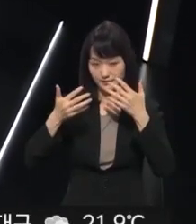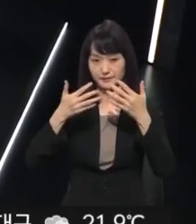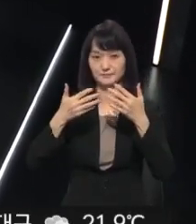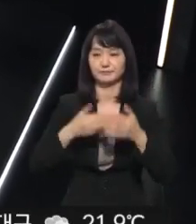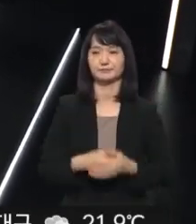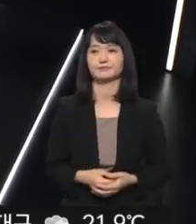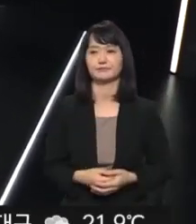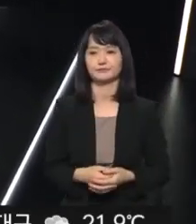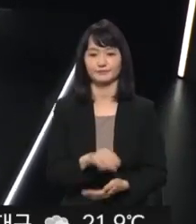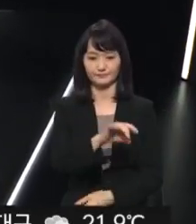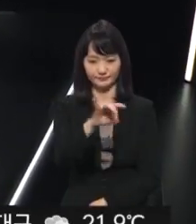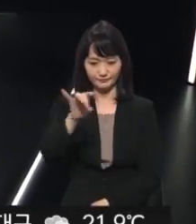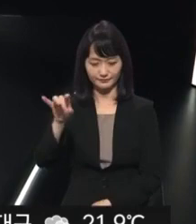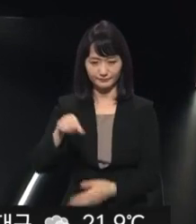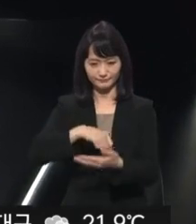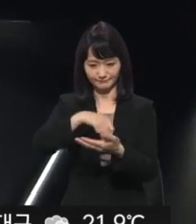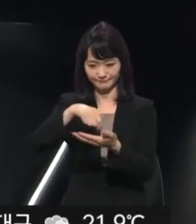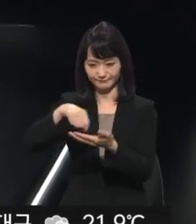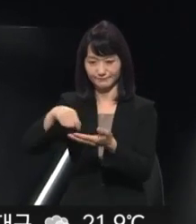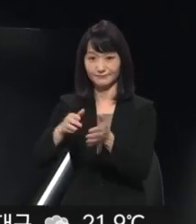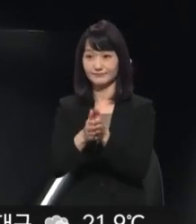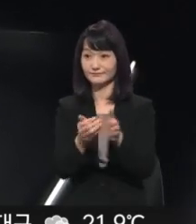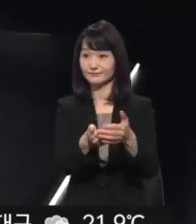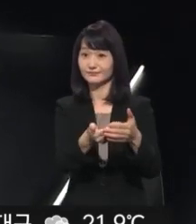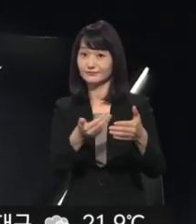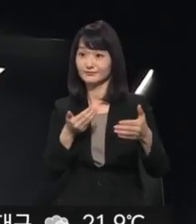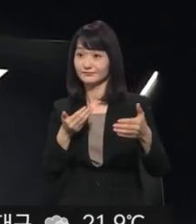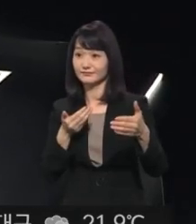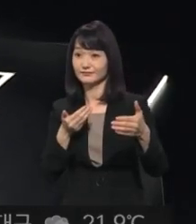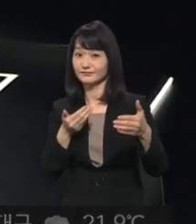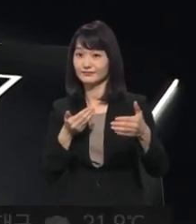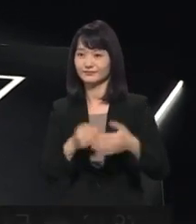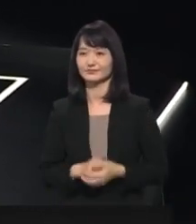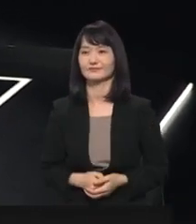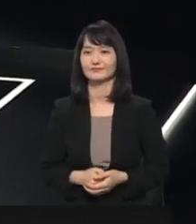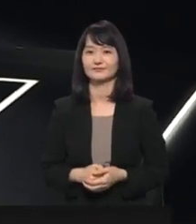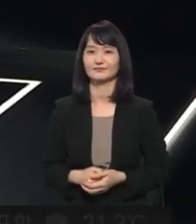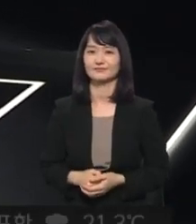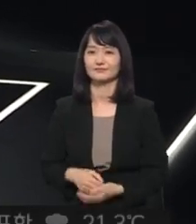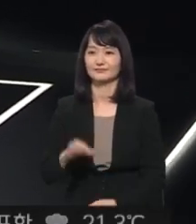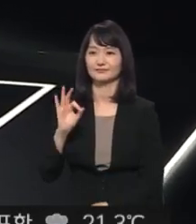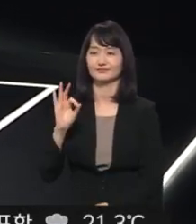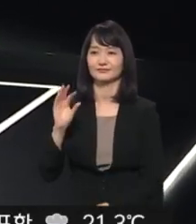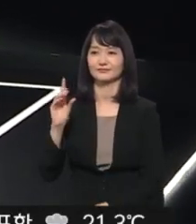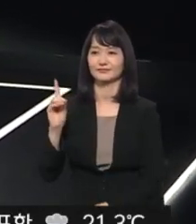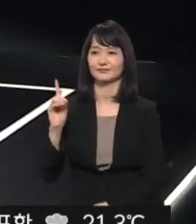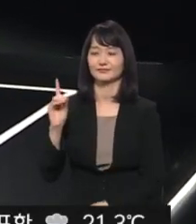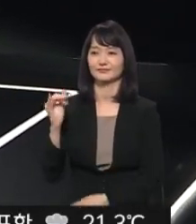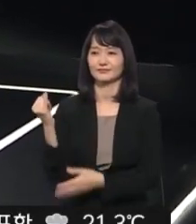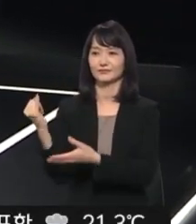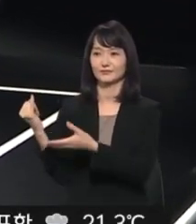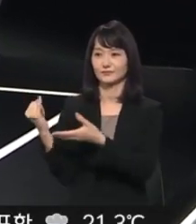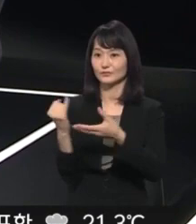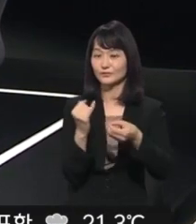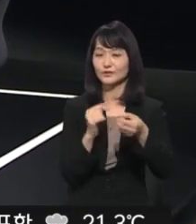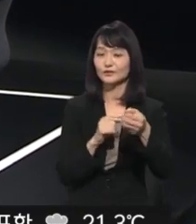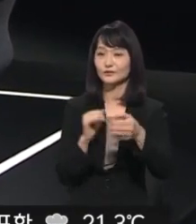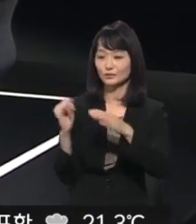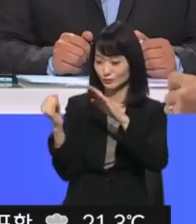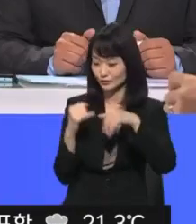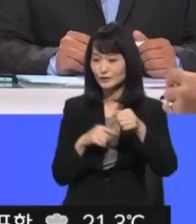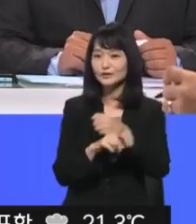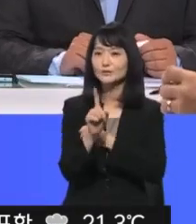예 촌철살인 시작하기도 놓고 유도제 굳이 예쁜 그림을 들고 들어간 데 따로 이거 있으면 생방송에 u 한번 라이브에서